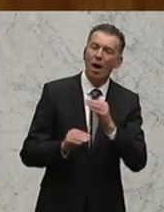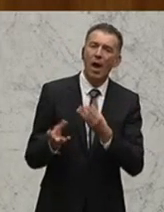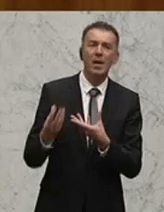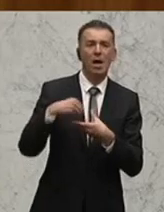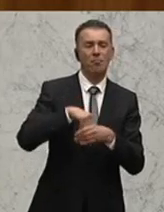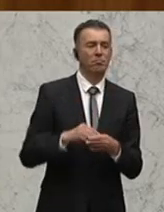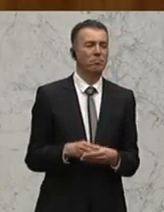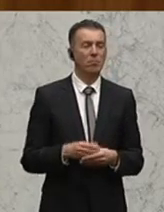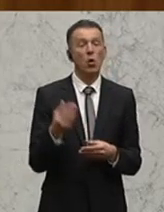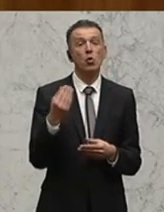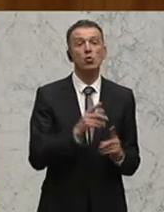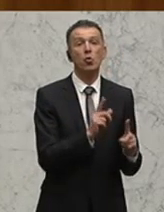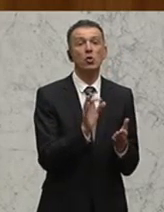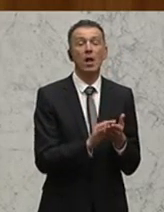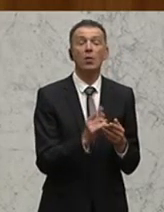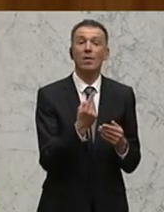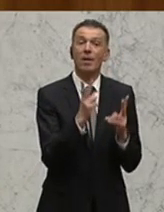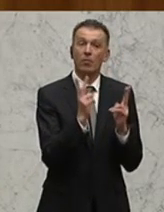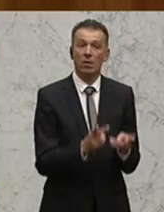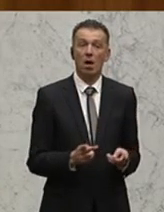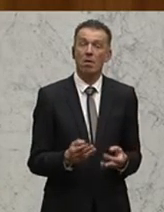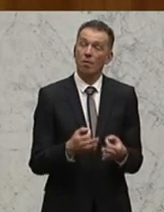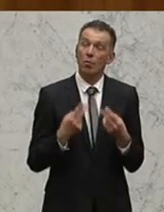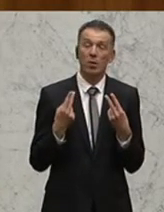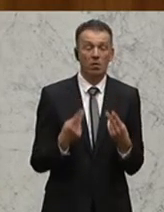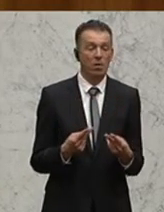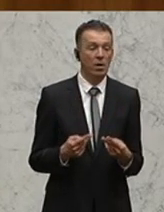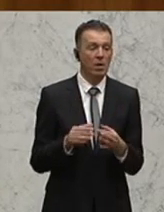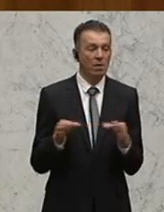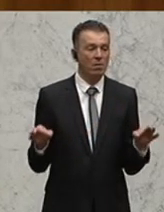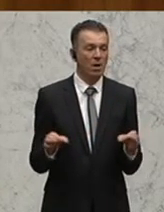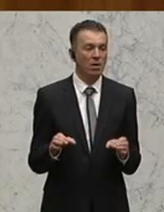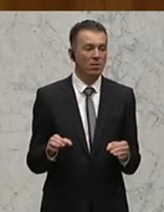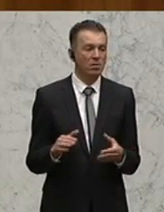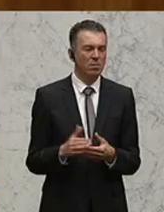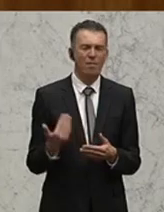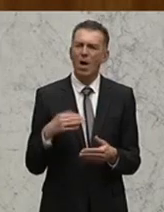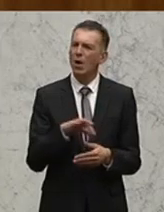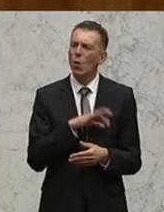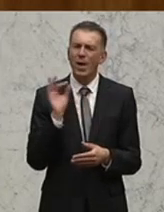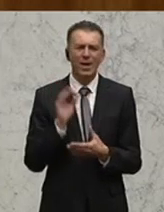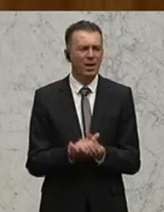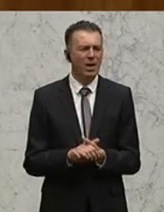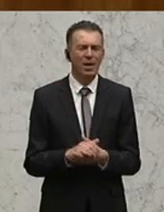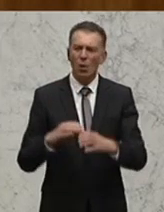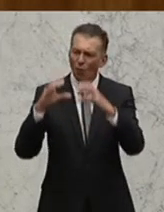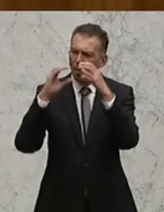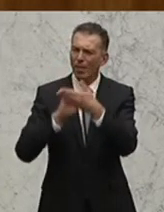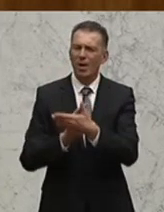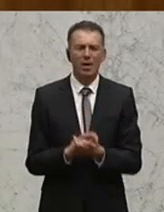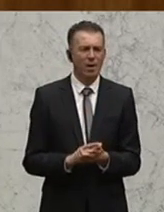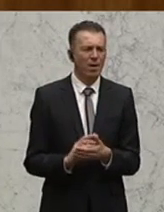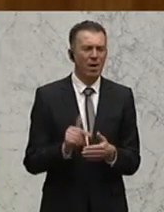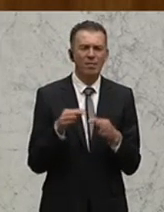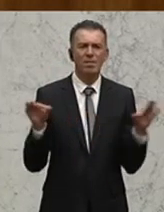Das kann der Schulstandort. Und für mich ganz wichtig ist ein Satz, das vergiss nicht mal, ich glaube, es war eine Kollegin der ÖVP, die